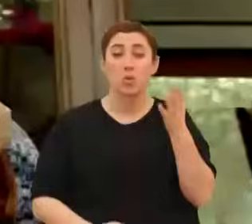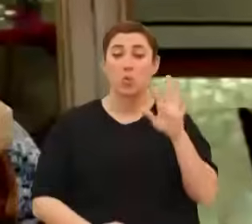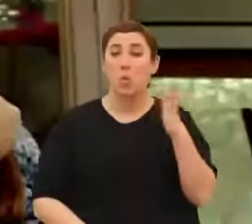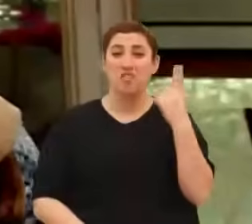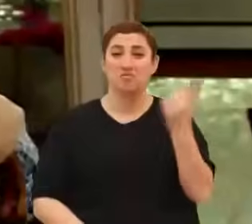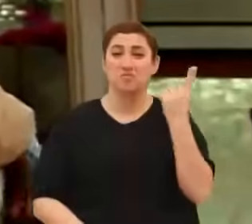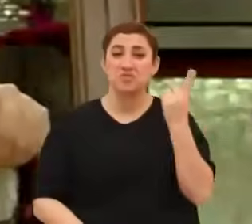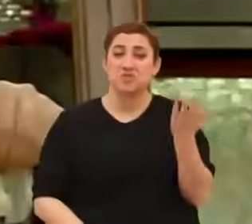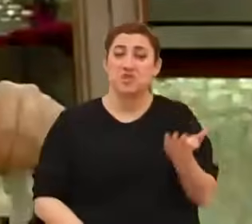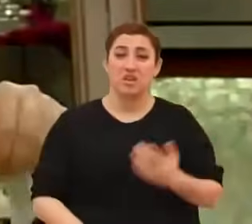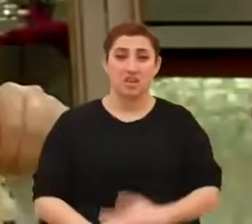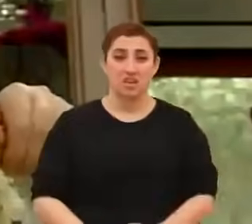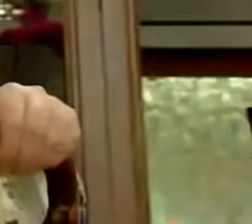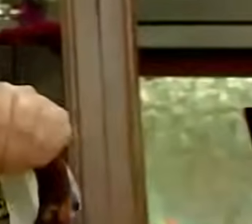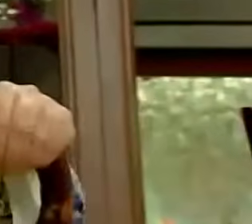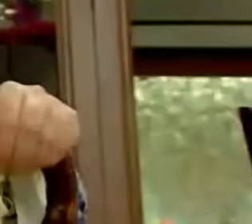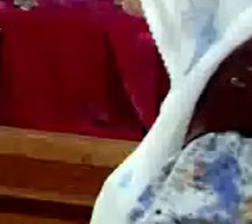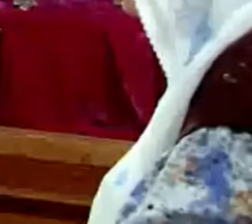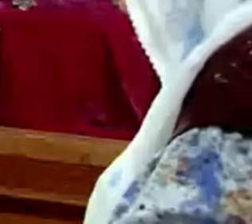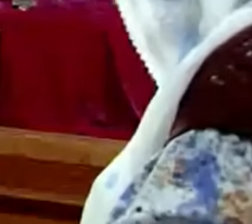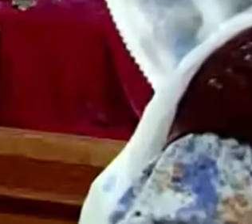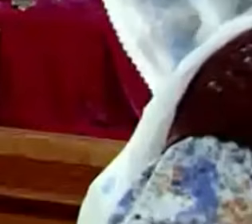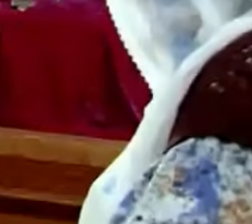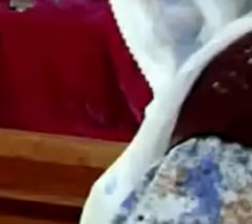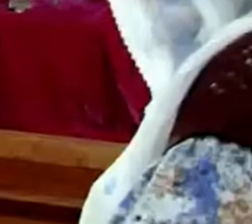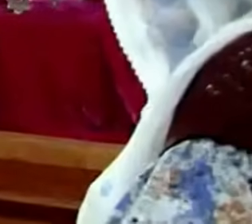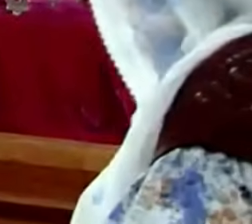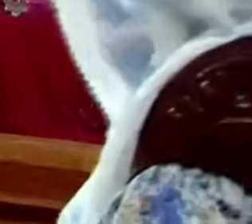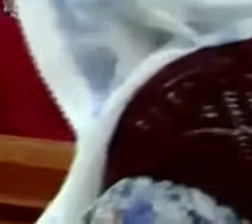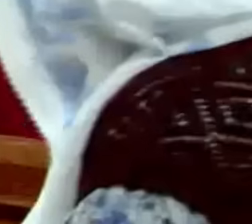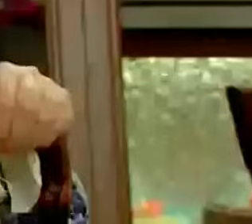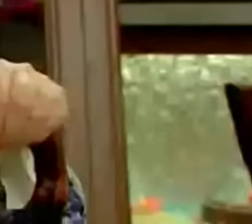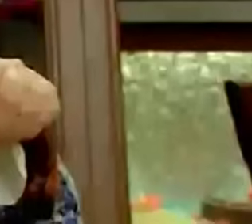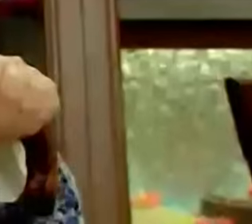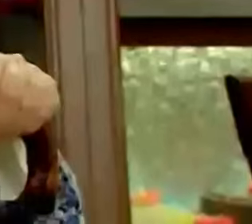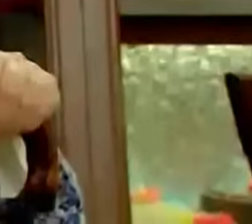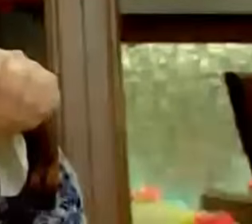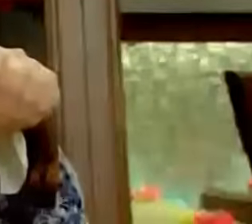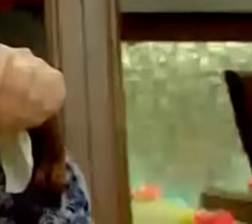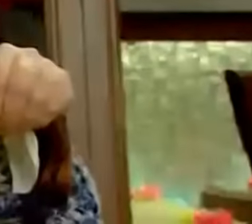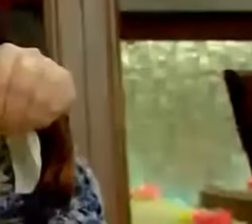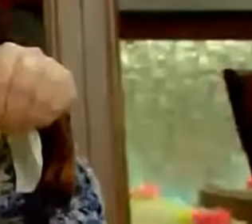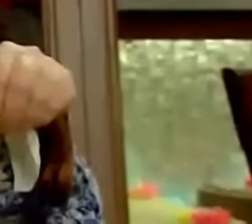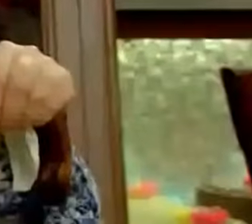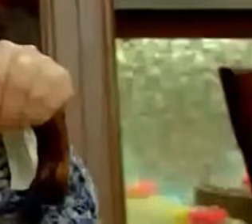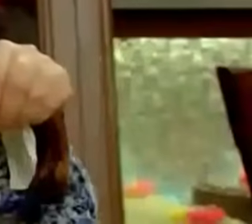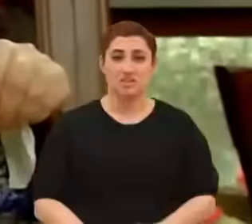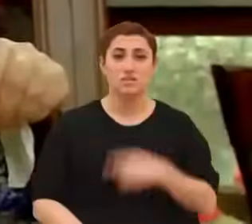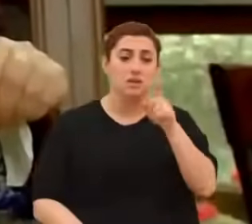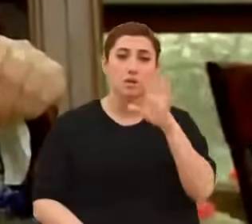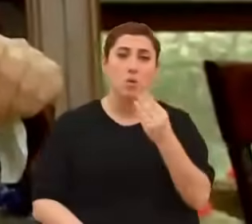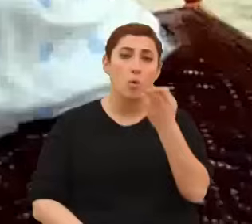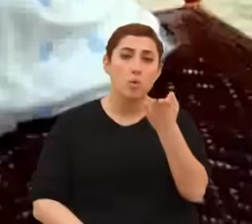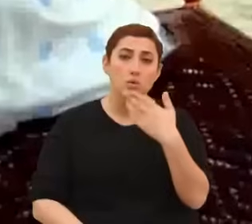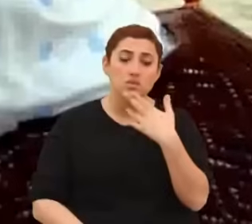bilmeyin. Bir şey böyle, bir şey böyle. Tuhaf bir şey Allah. Elvan kendi derdinde. Durgun düşünceli hali Fatu Ana'nın gözünden kaçmadı. Sana ne